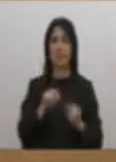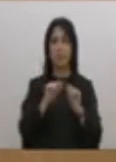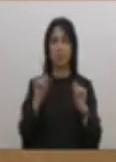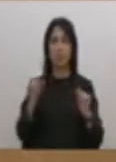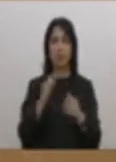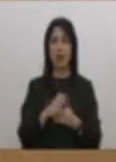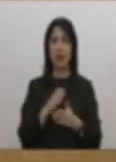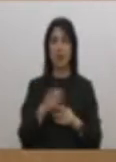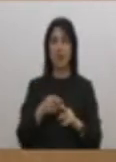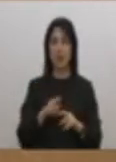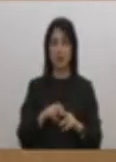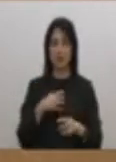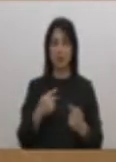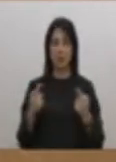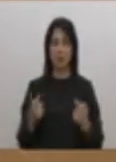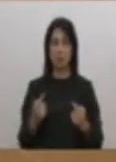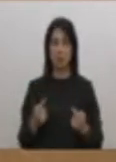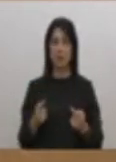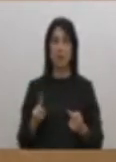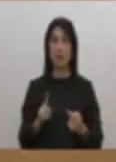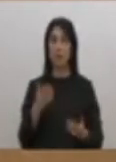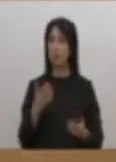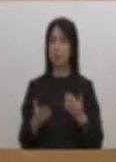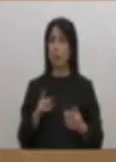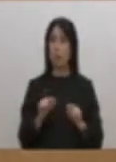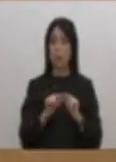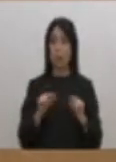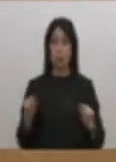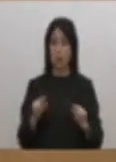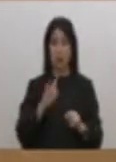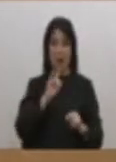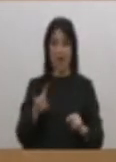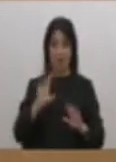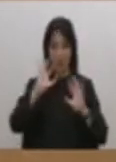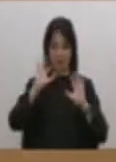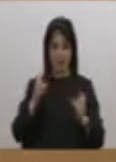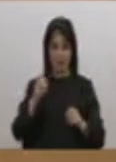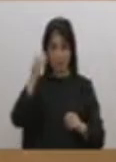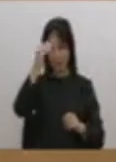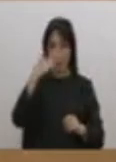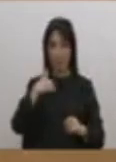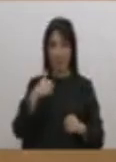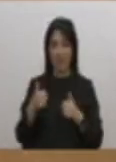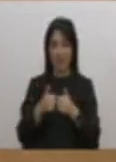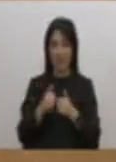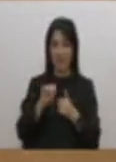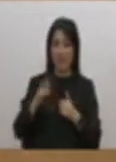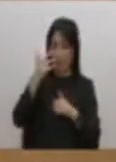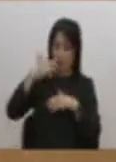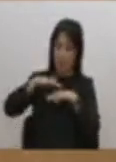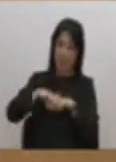არის იმიტომ მნიშვნელოვანი, რომ თუ ამ პუნქტზე ჩვენ არ გვექნება სერიოზული პოზიცია, ჩვენს გვერდზე